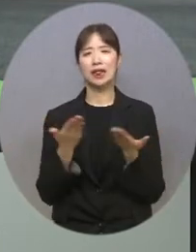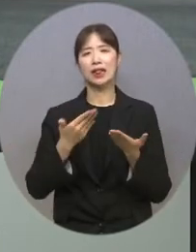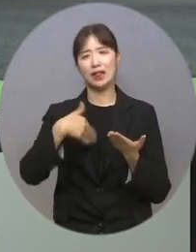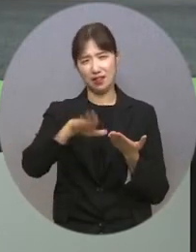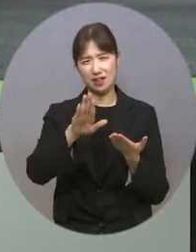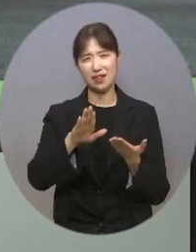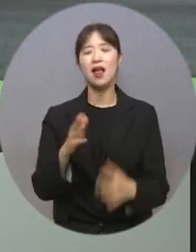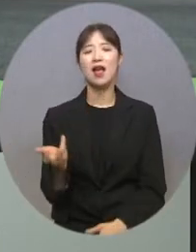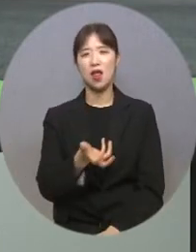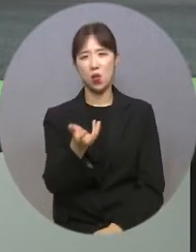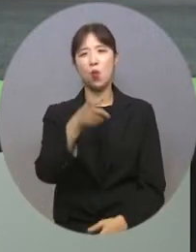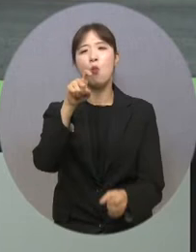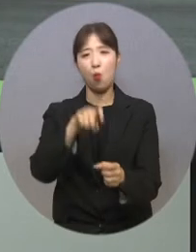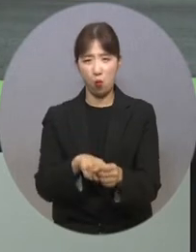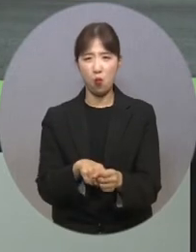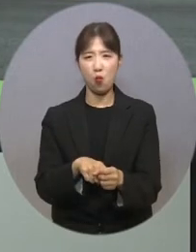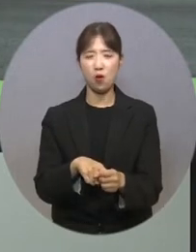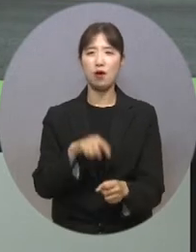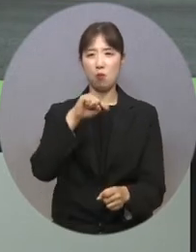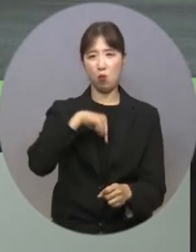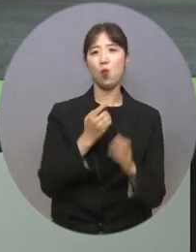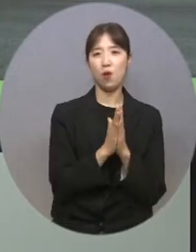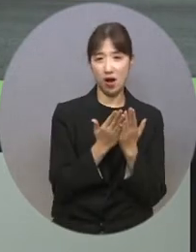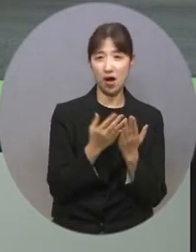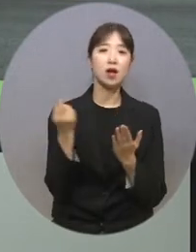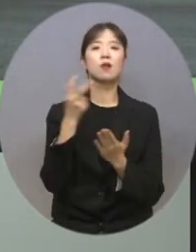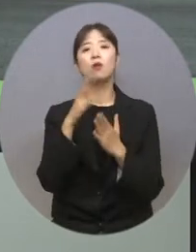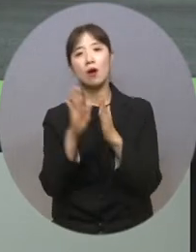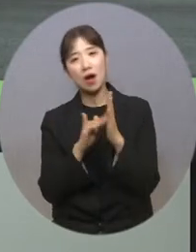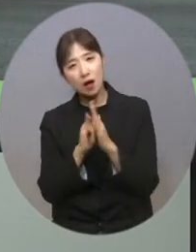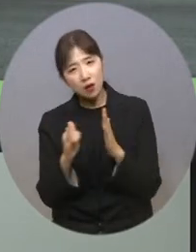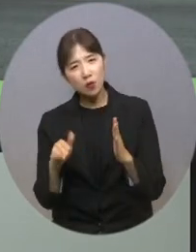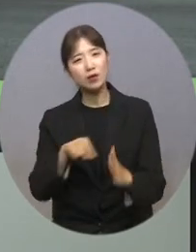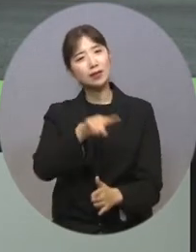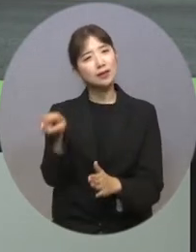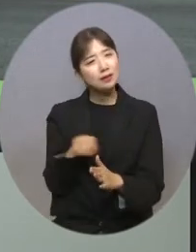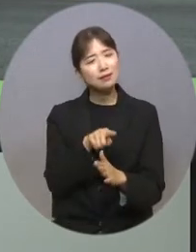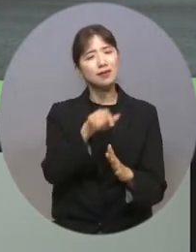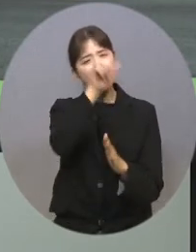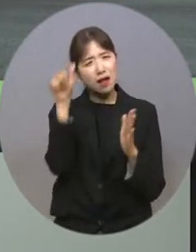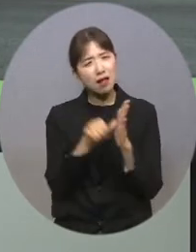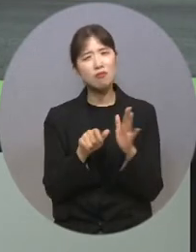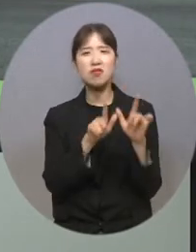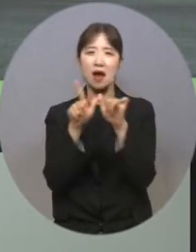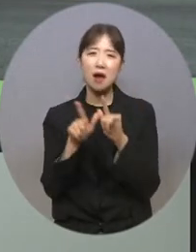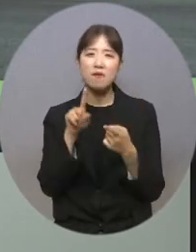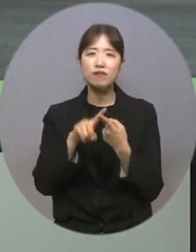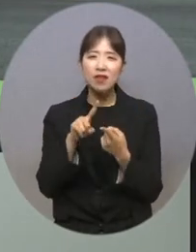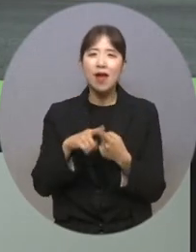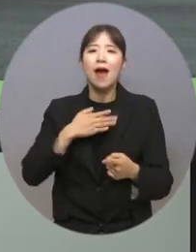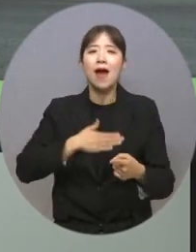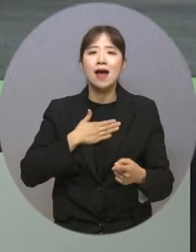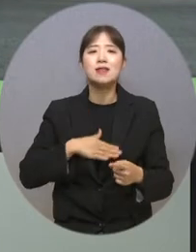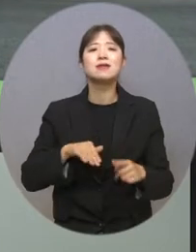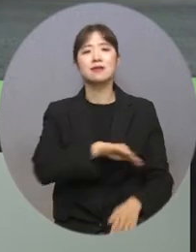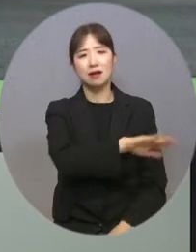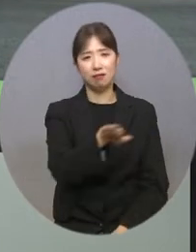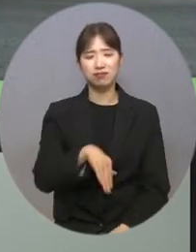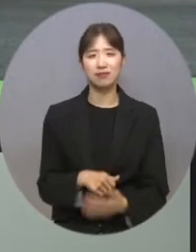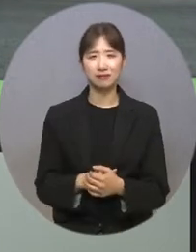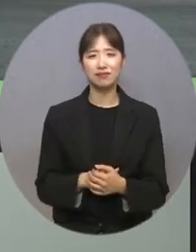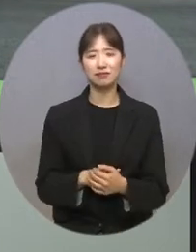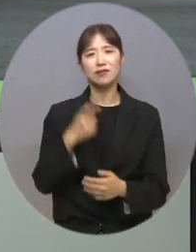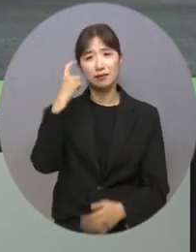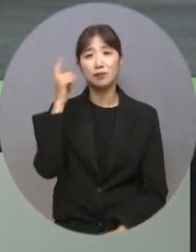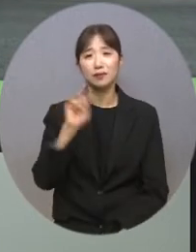당사자 분 아니면 가족 또 그들의 생활을 알고 있는 이해관계자 분들은 아 한 번만